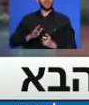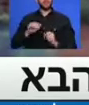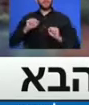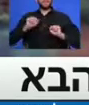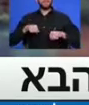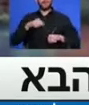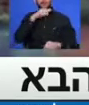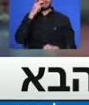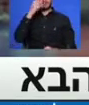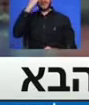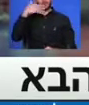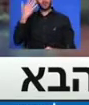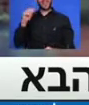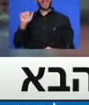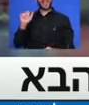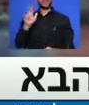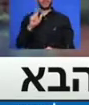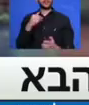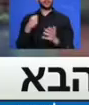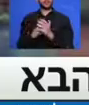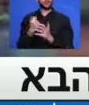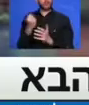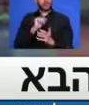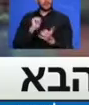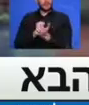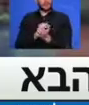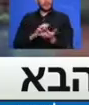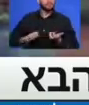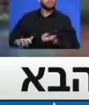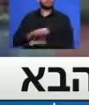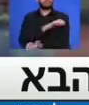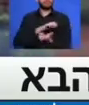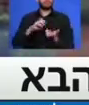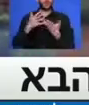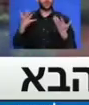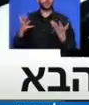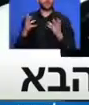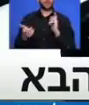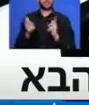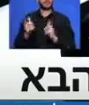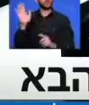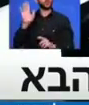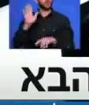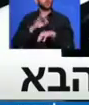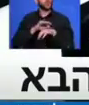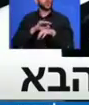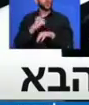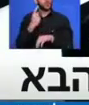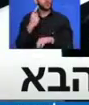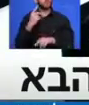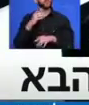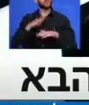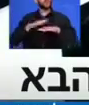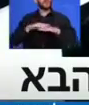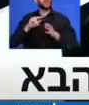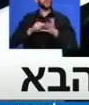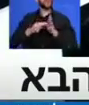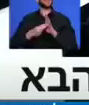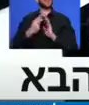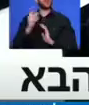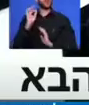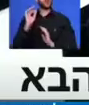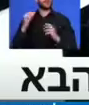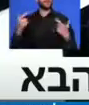צ'אפו בסוף השבוע. מעצר שהצית מהומות ענק במקסיקו. שלום דוקטור בנצי טלפוס, מומחה לפוליטיקה של